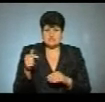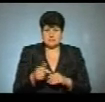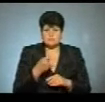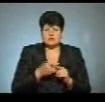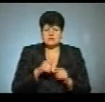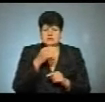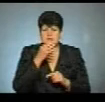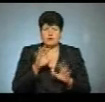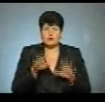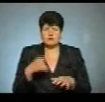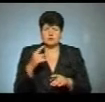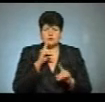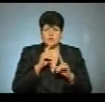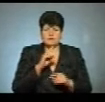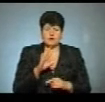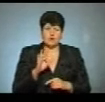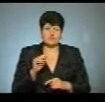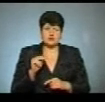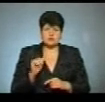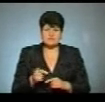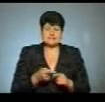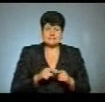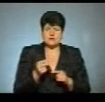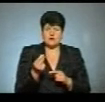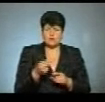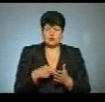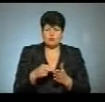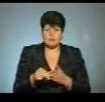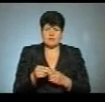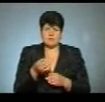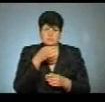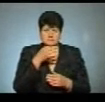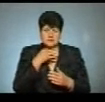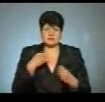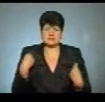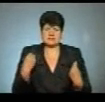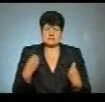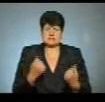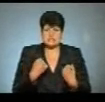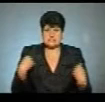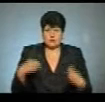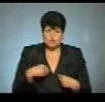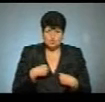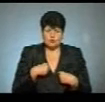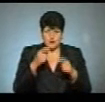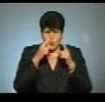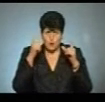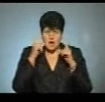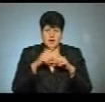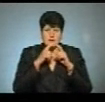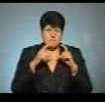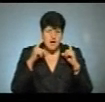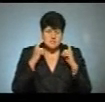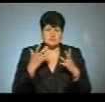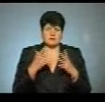повідомив голова облради Віктор Овчарук. За його словами, за ці гроші купили медпрепарати, захисні костюми, окуляри, маски та дезасіб. Невдовзі